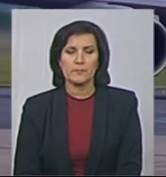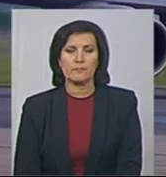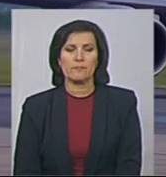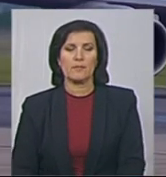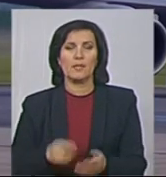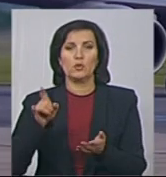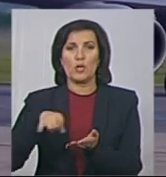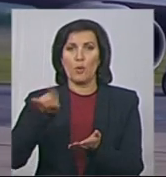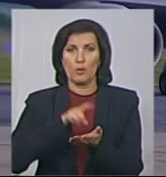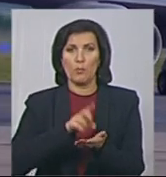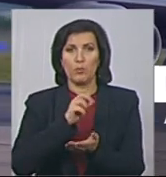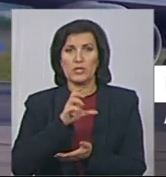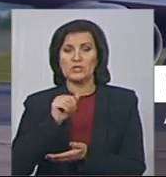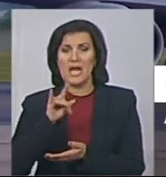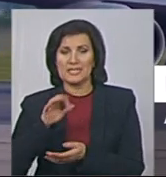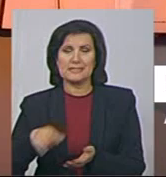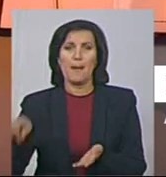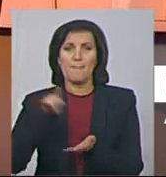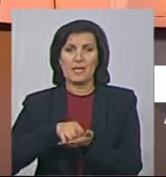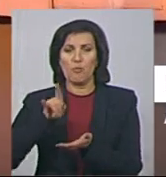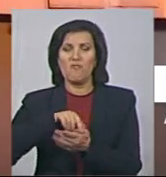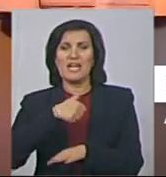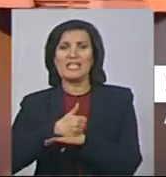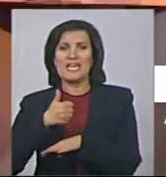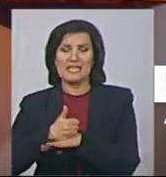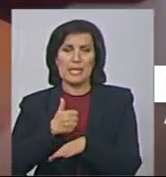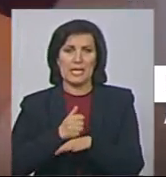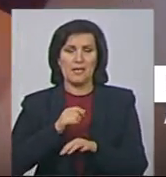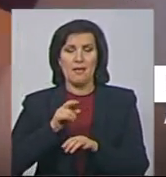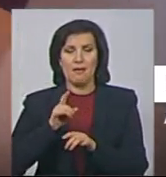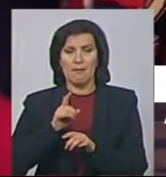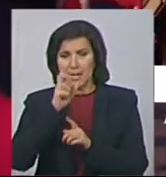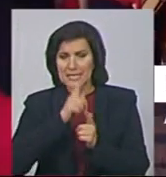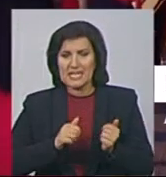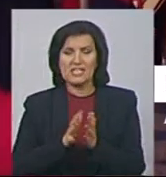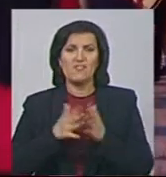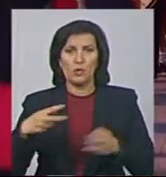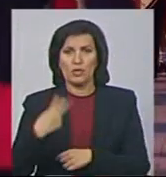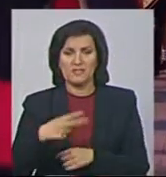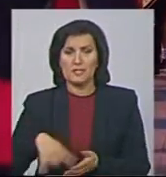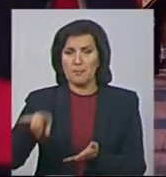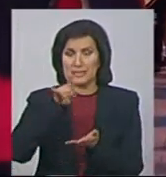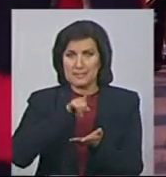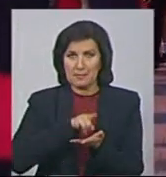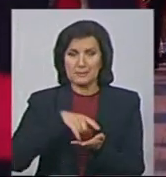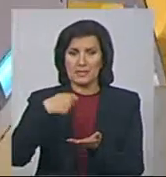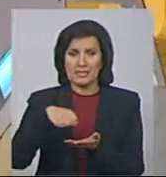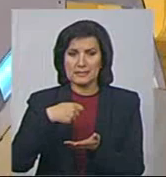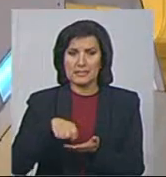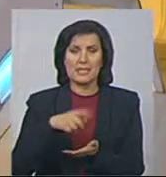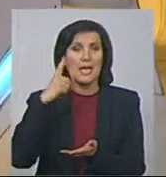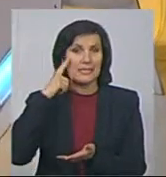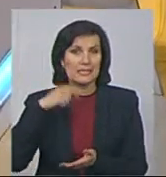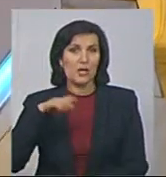До аеропорту Буенос-Айреса прибувають лідери країн Великої двадцятки. На цих кадрах приземлилися літаки з президентами Китаю